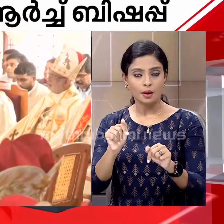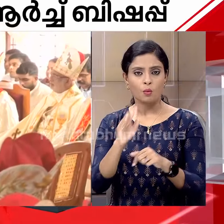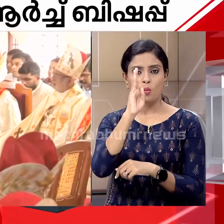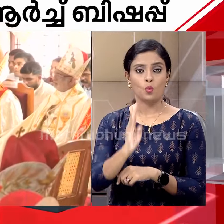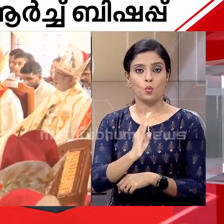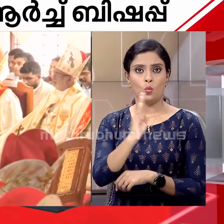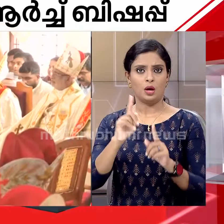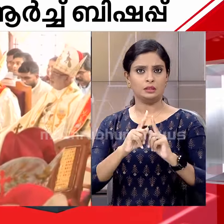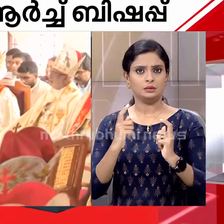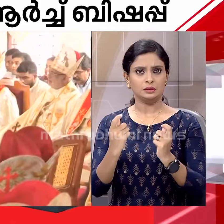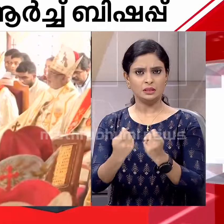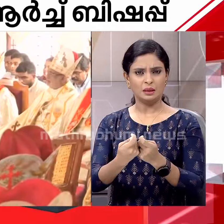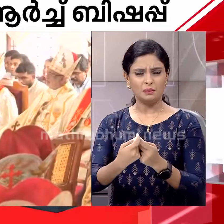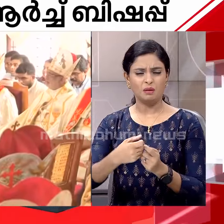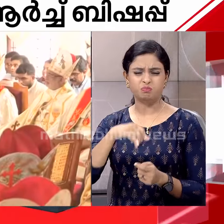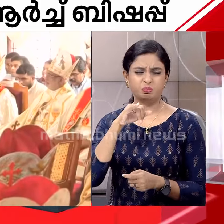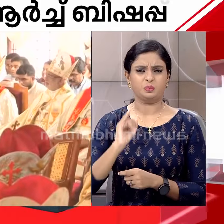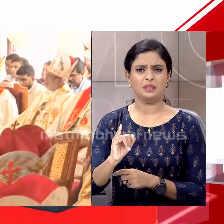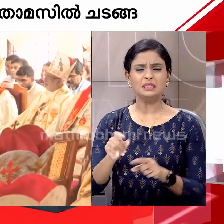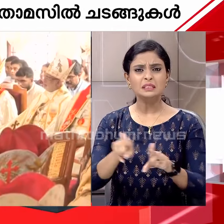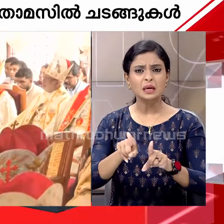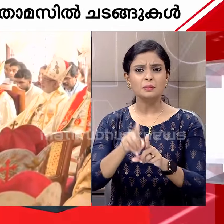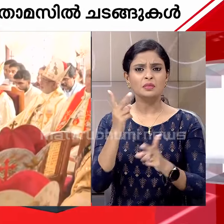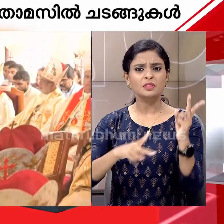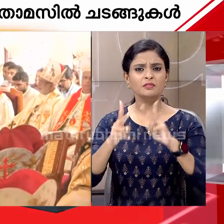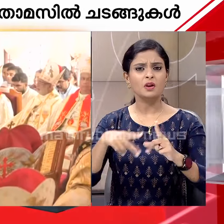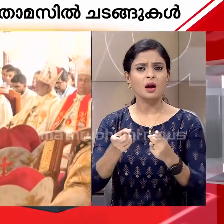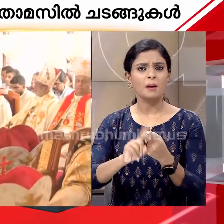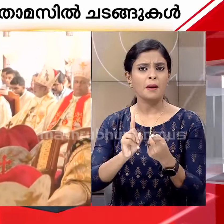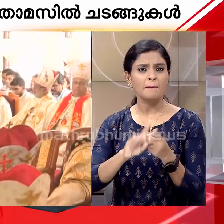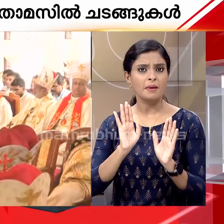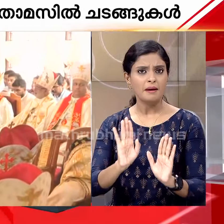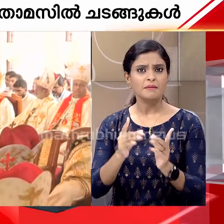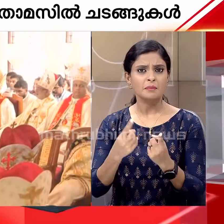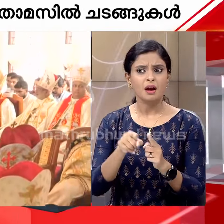എന്ന് വേണമെങ്കിൽ പറയാവുന്ന തരത്തിലേക്കൊക്കെയുള്ള ഒരു വിഷയത്തിലേക്ക് എത്തുമ്പോൾ അത് അത്ര പെട്ടെന്ന് സാധ്യമാണോ?